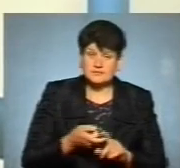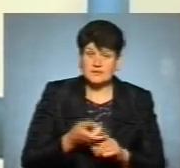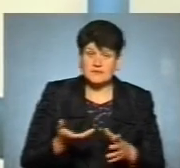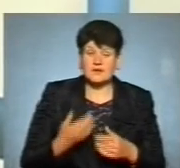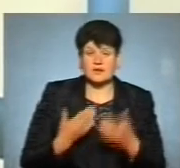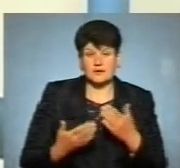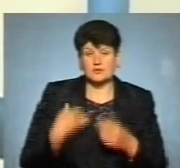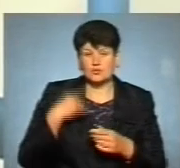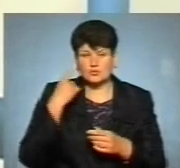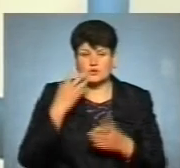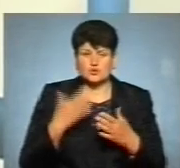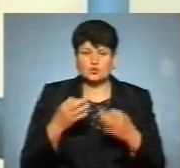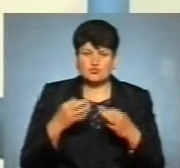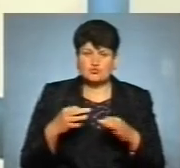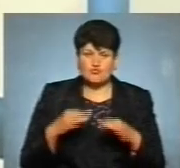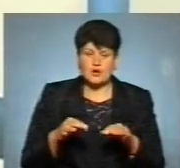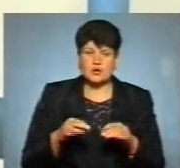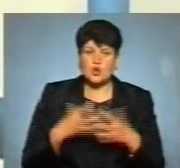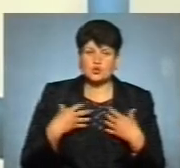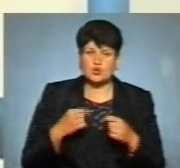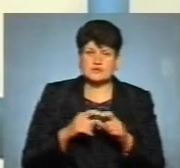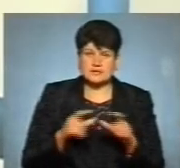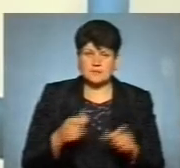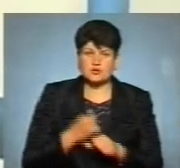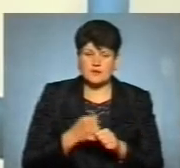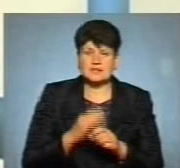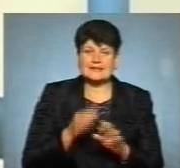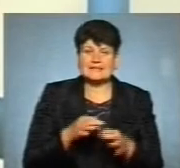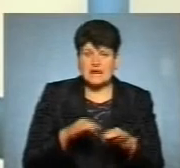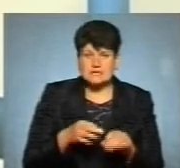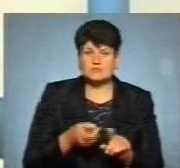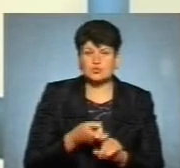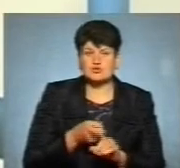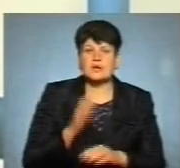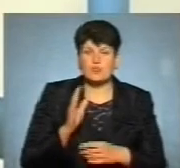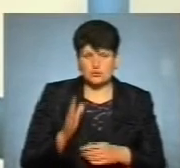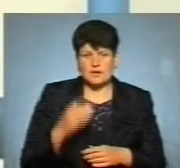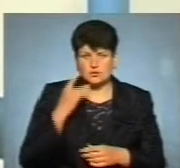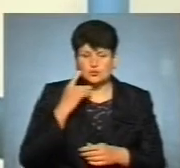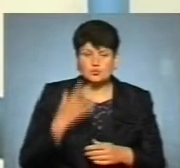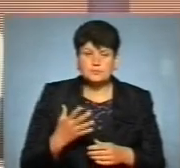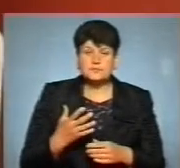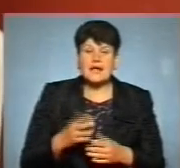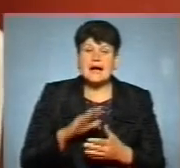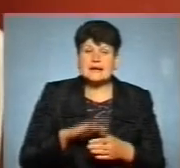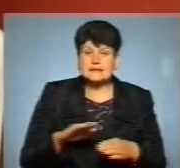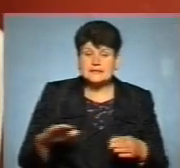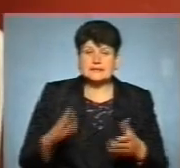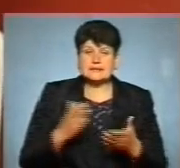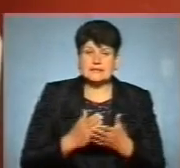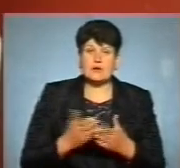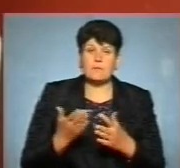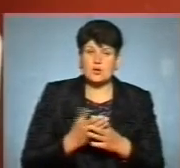думаю, якщо вже дозволять узрочним закладом працювати, значить вже транспортне сполучення буде між областями. Але загалом діти, які належать до